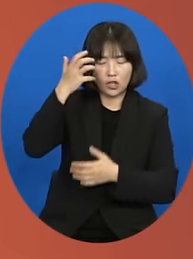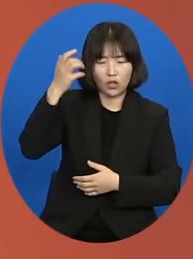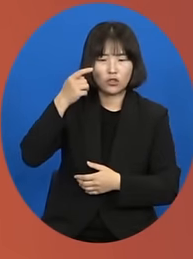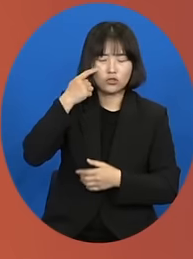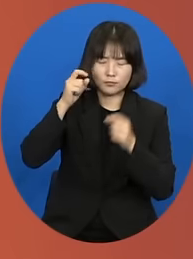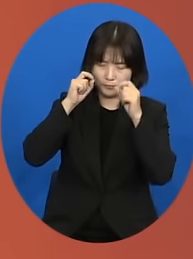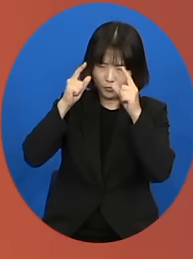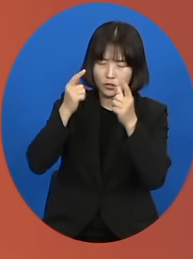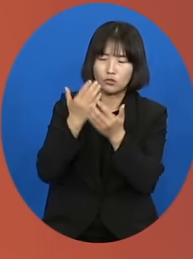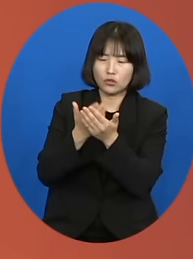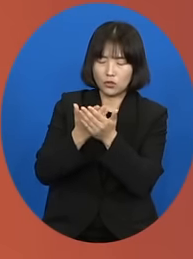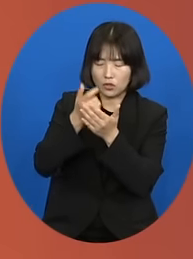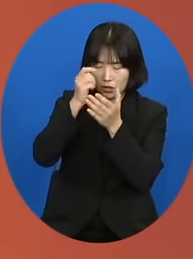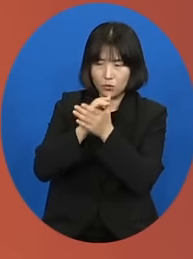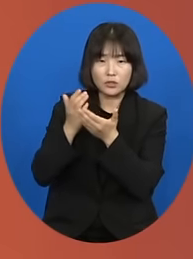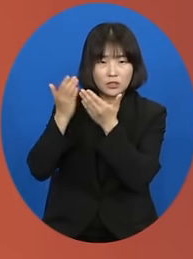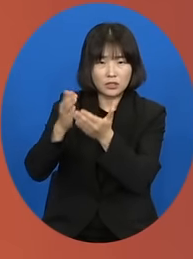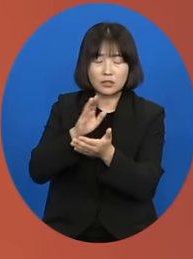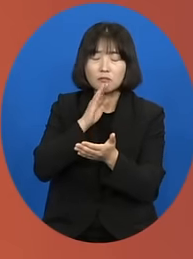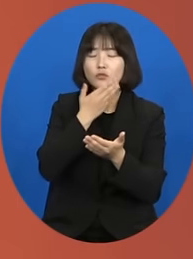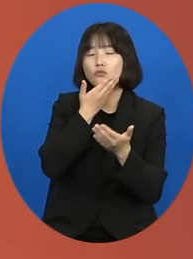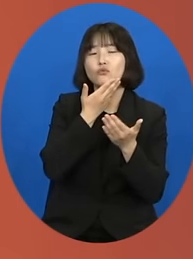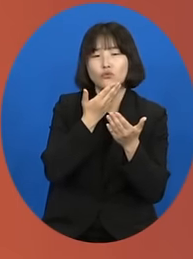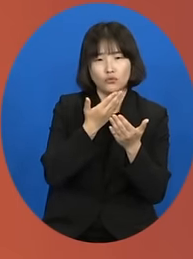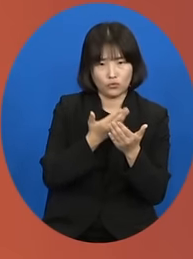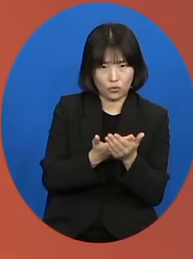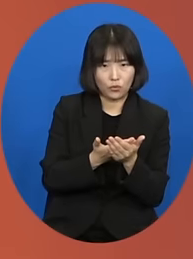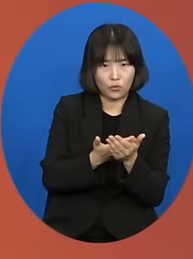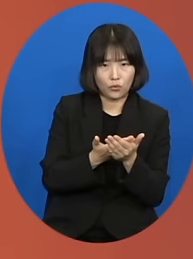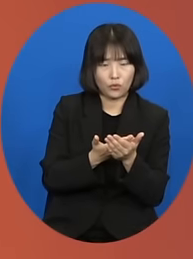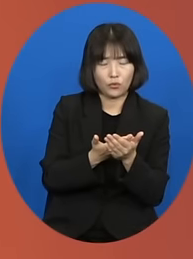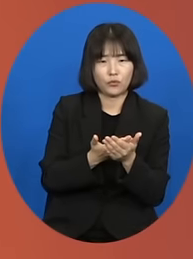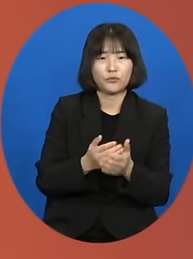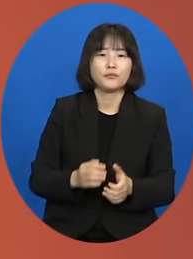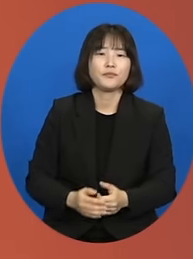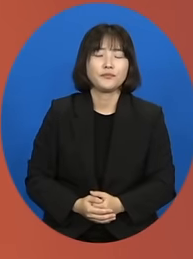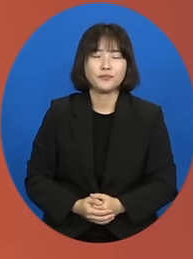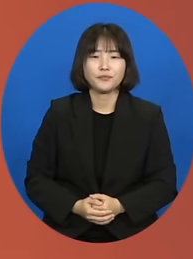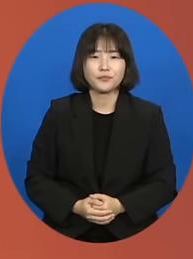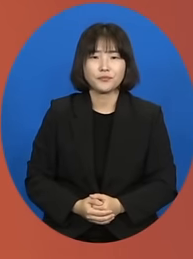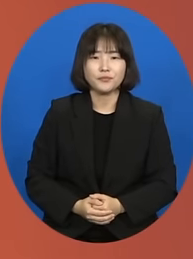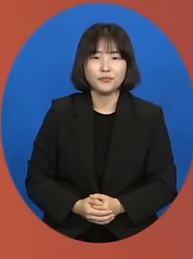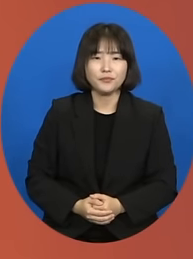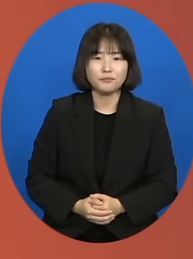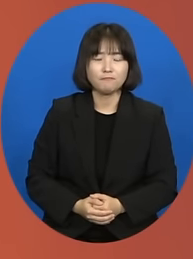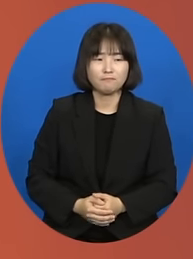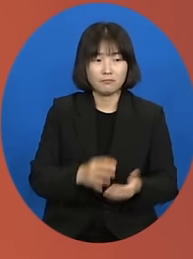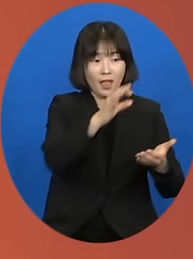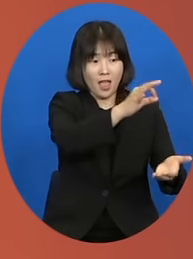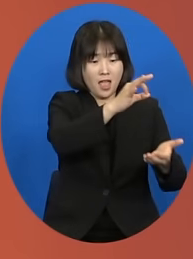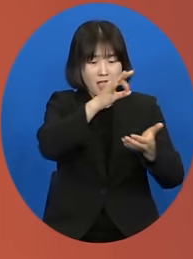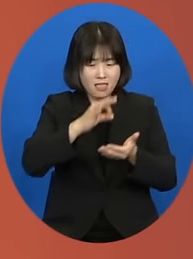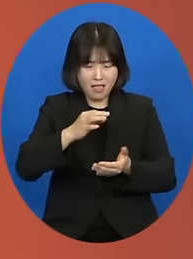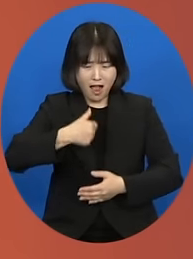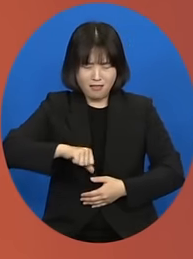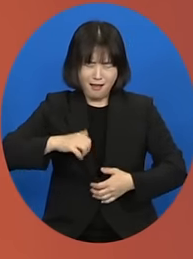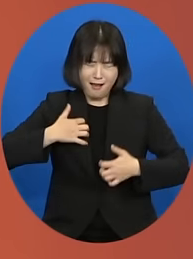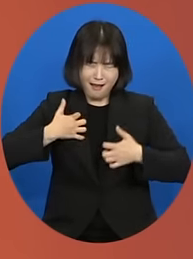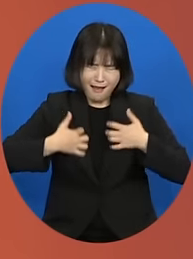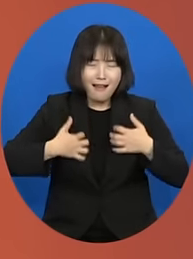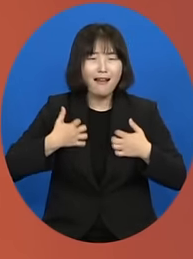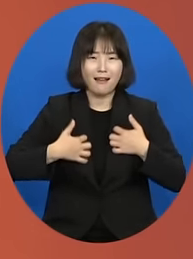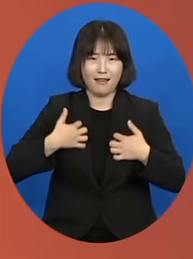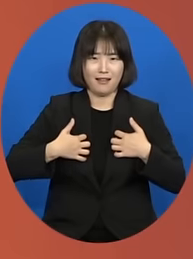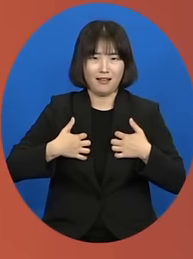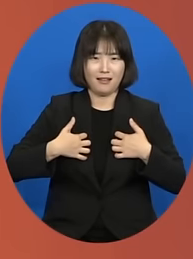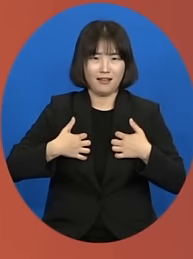것이 얼마나 중요한지 오늘 말씀을 통해서 볼 수가 있습니다. 재산 받을 때 아들은 얼마나 기뻤을까요? 아버지가 그 재산 줬을